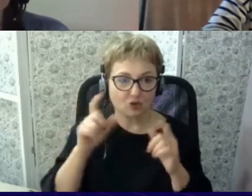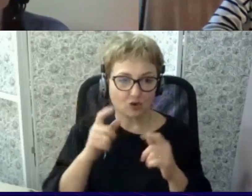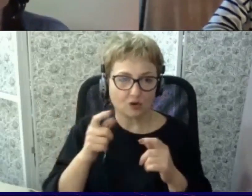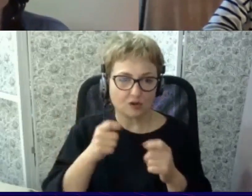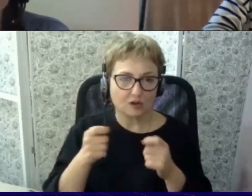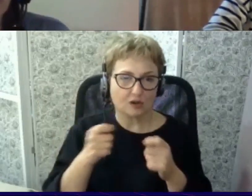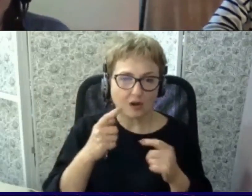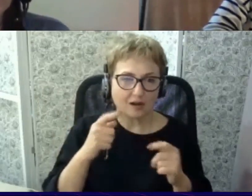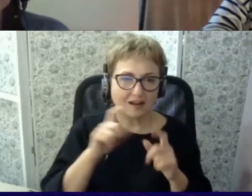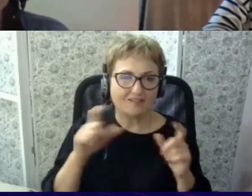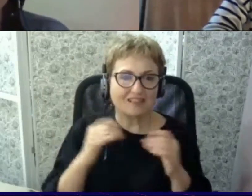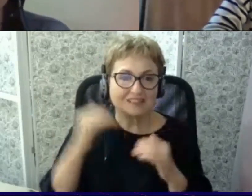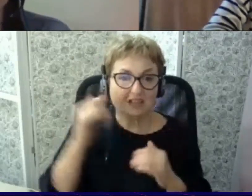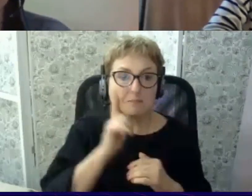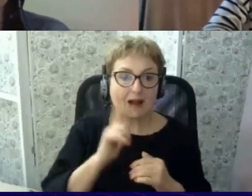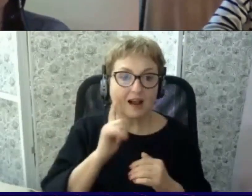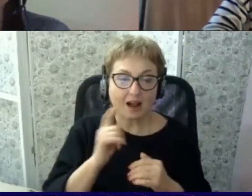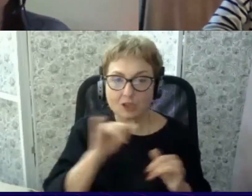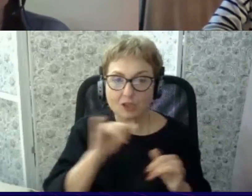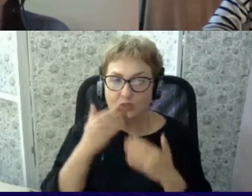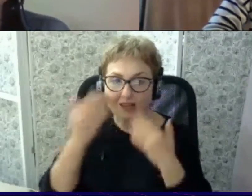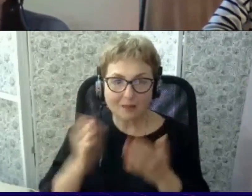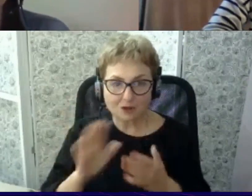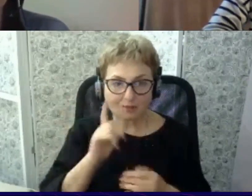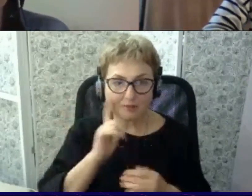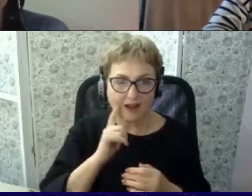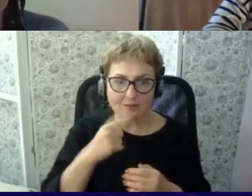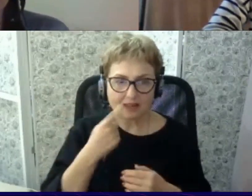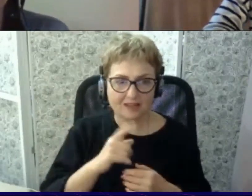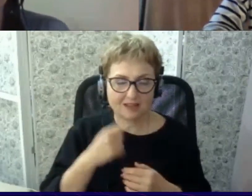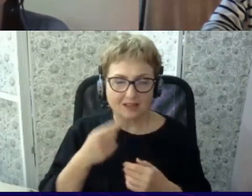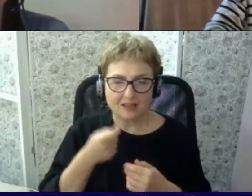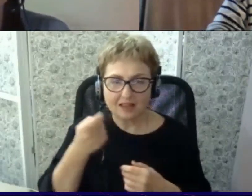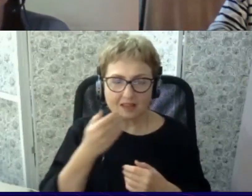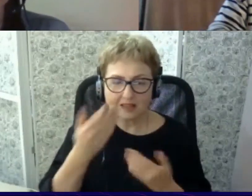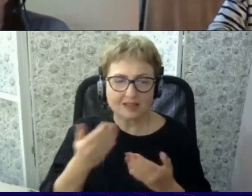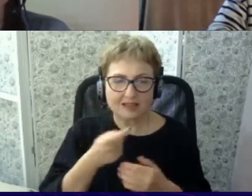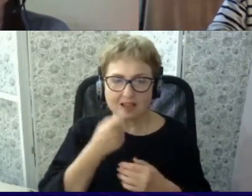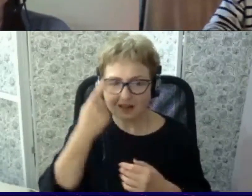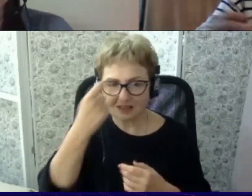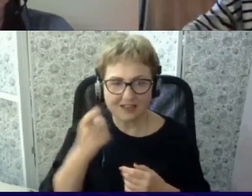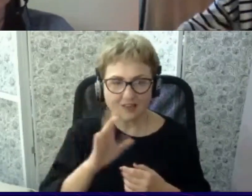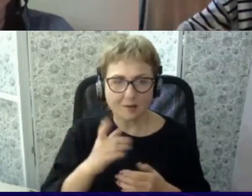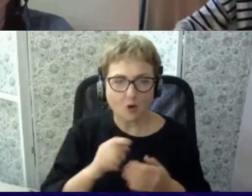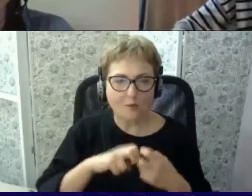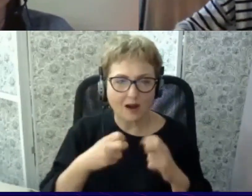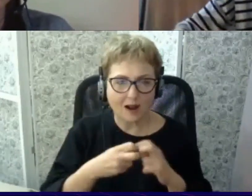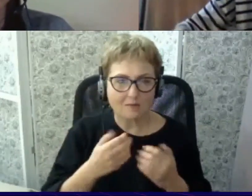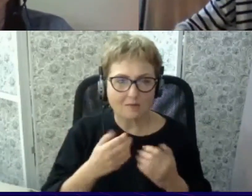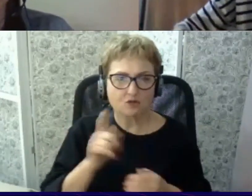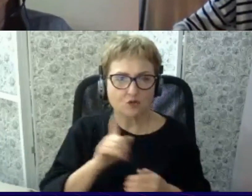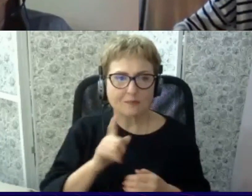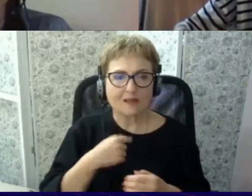инстанции. Пока мы с вами не обращаемся никуда, пока мы не заявляем о проблеме, пока мы не претендуем на то, чтобы